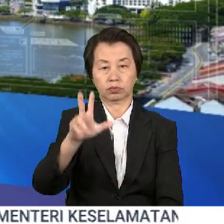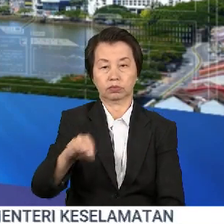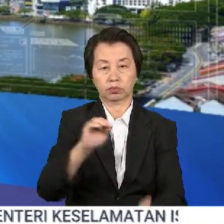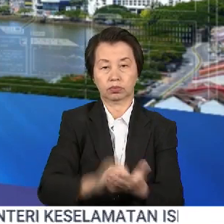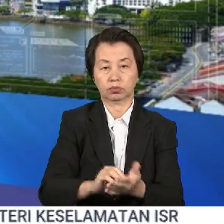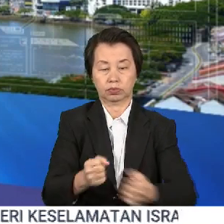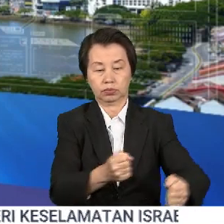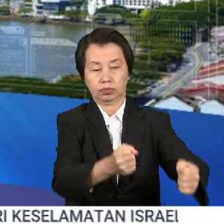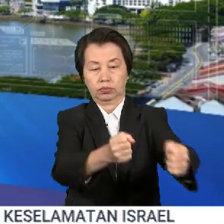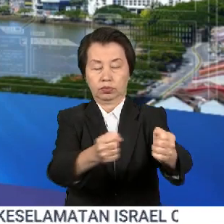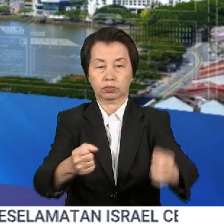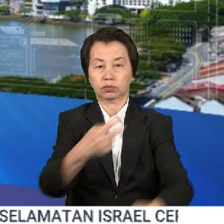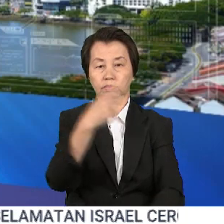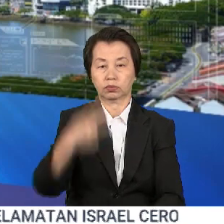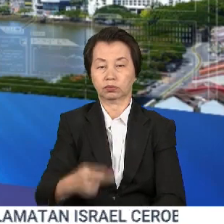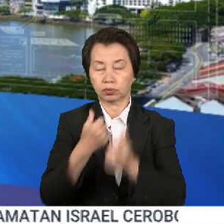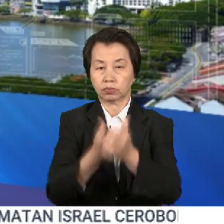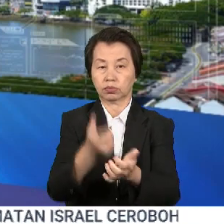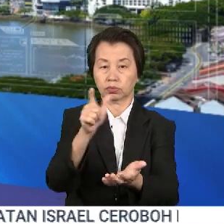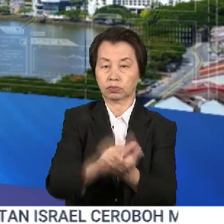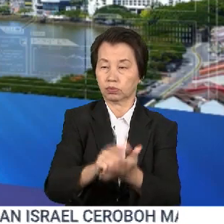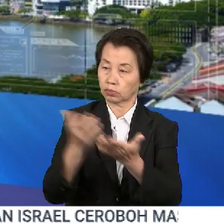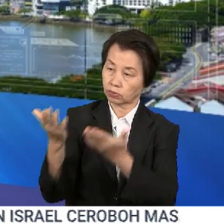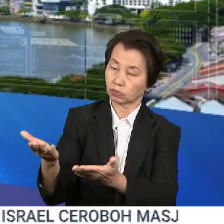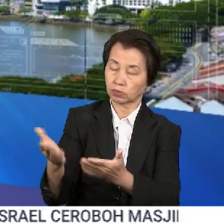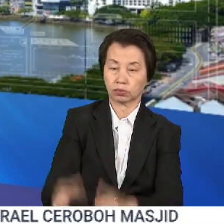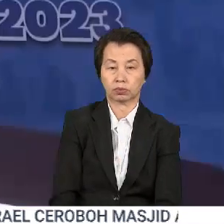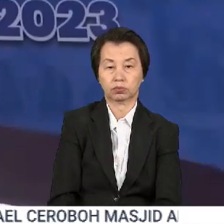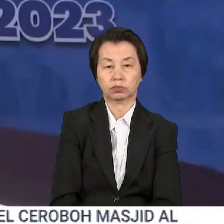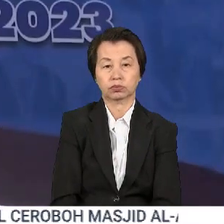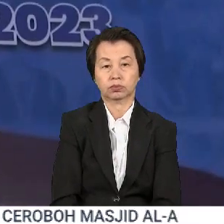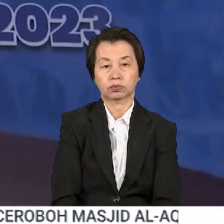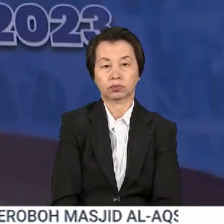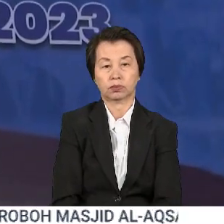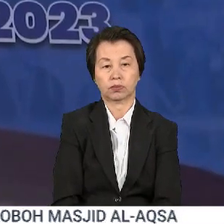di Tebingan Kuching. Baik, ikuti laporan khas wartawan Sazwan Kadil.